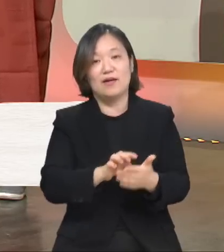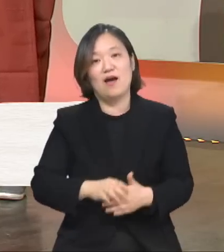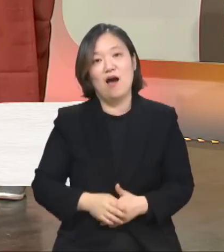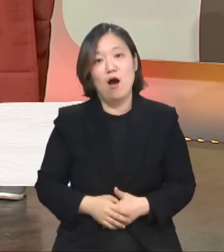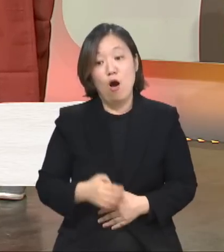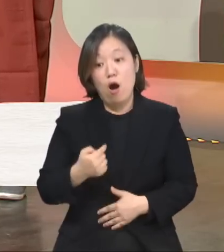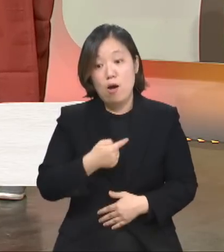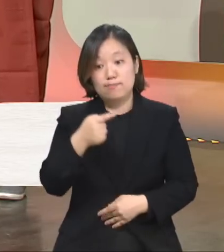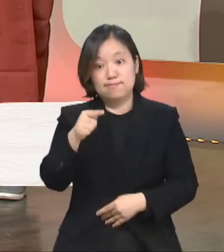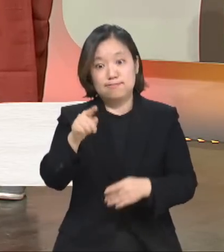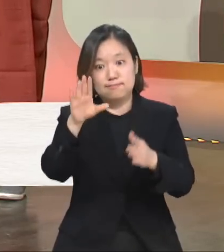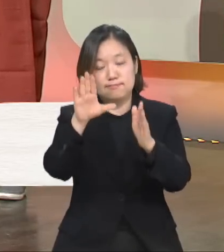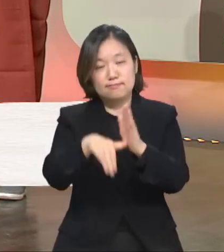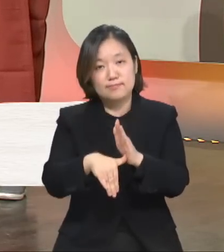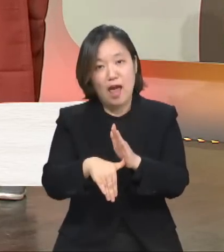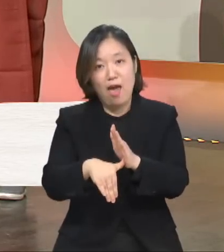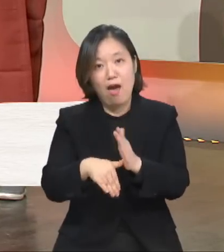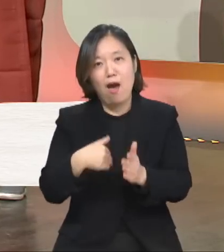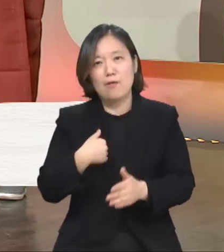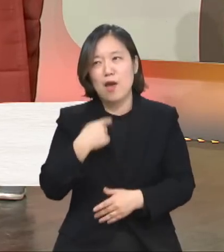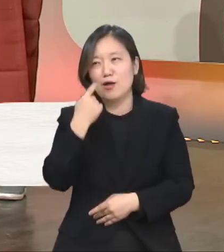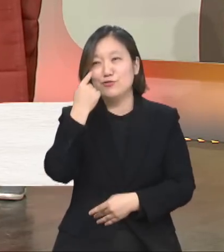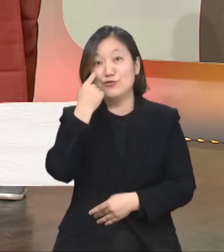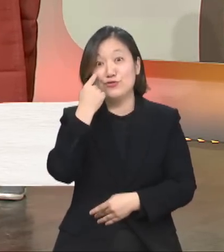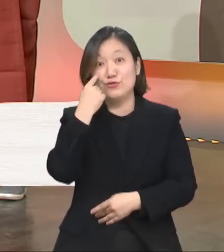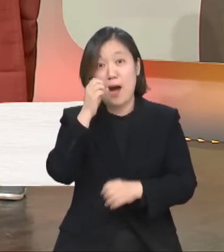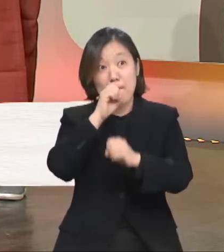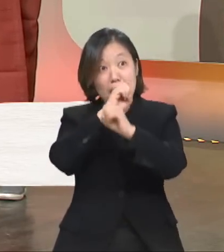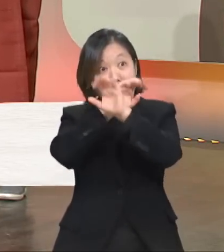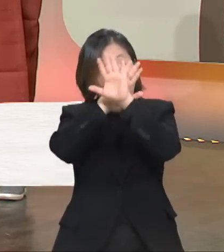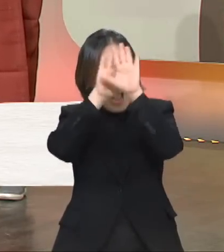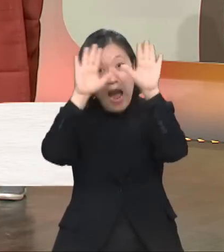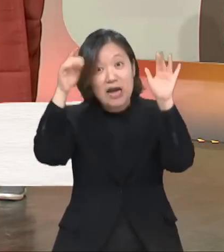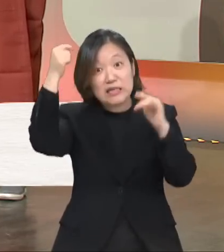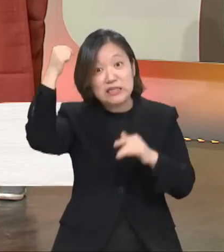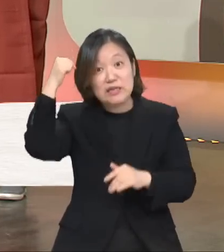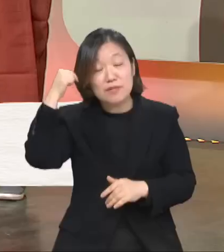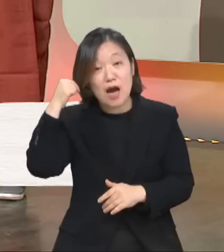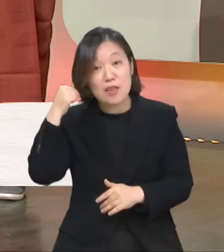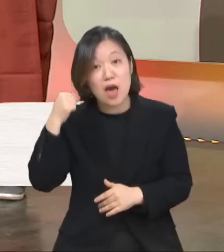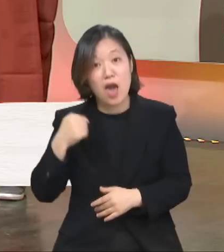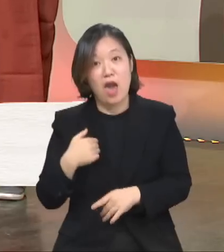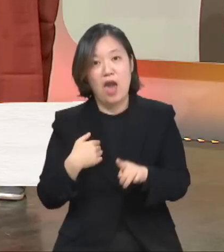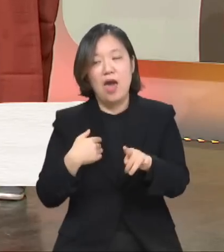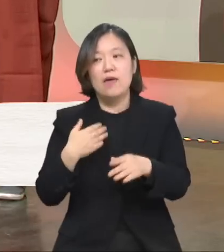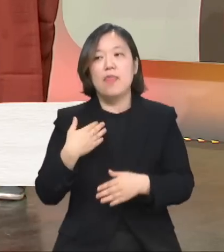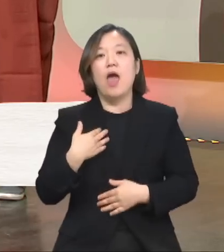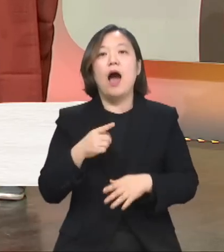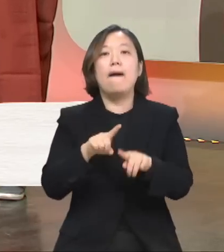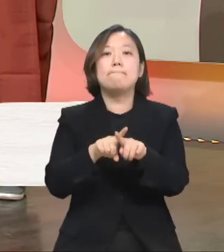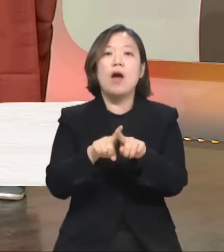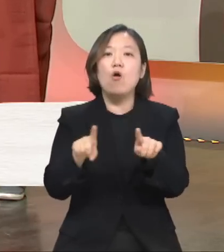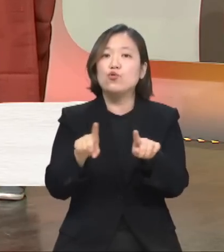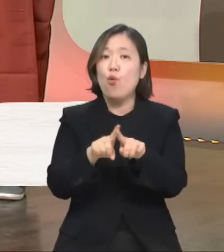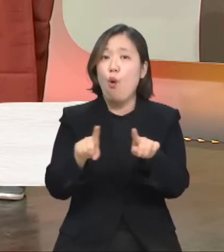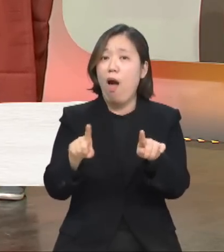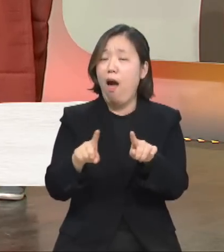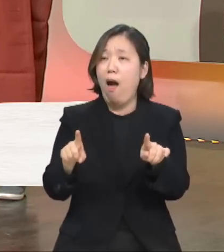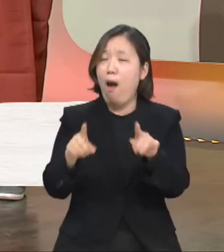그 순간 눈앞이 환하게 밝아지더니 평소에 보던 불상이